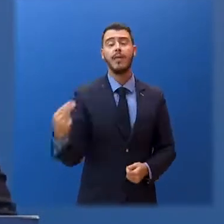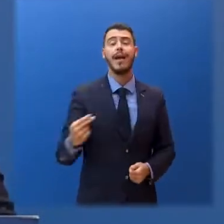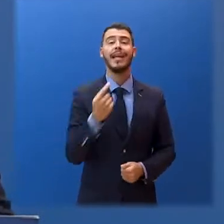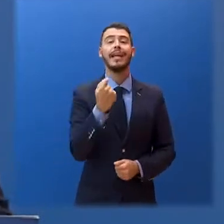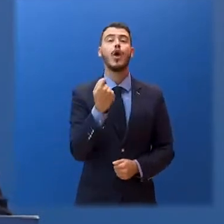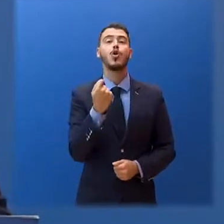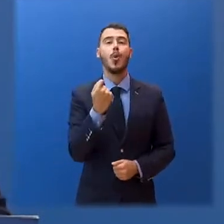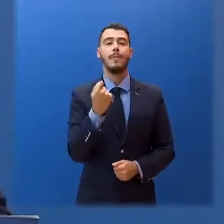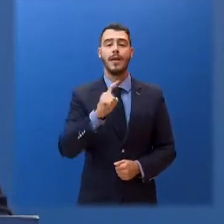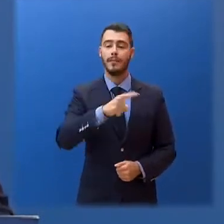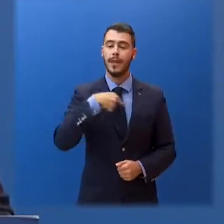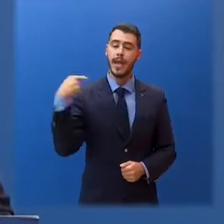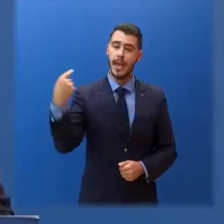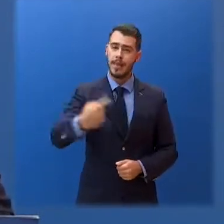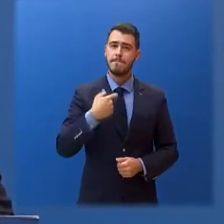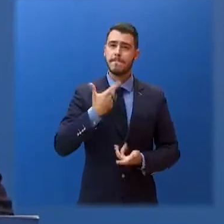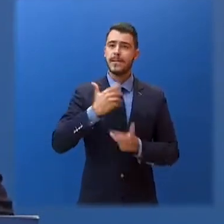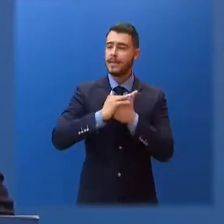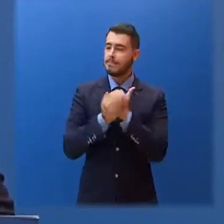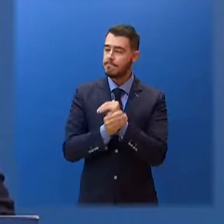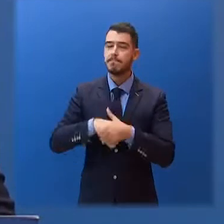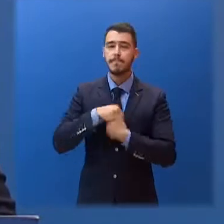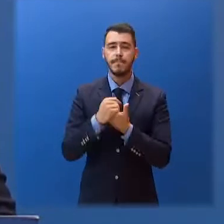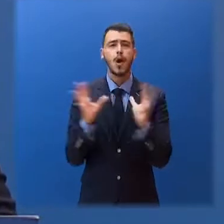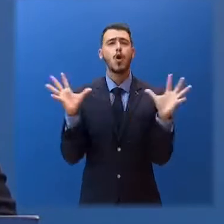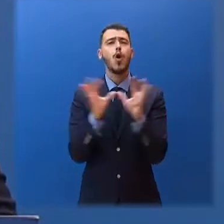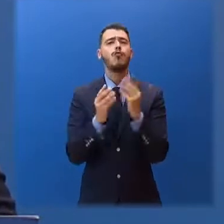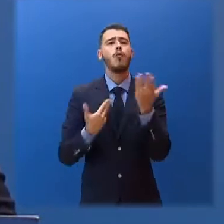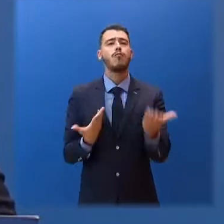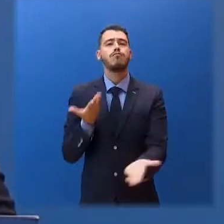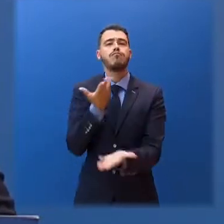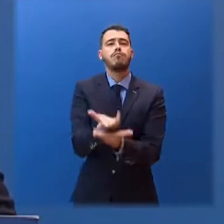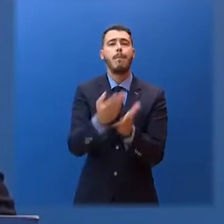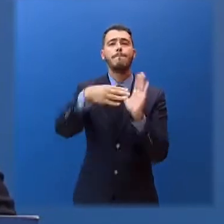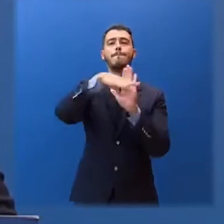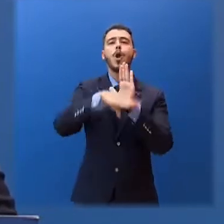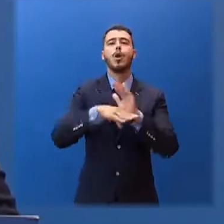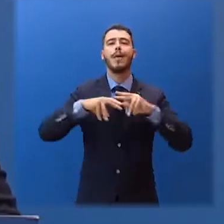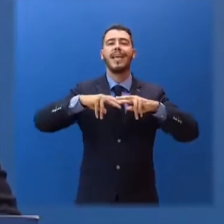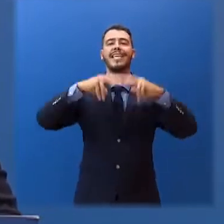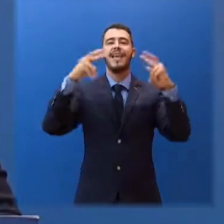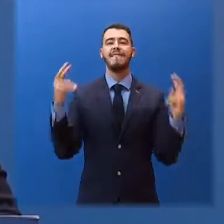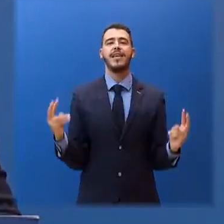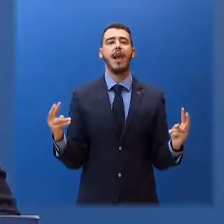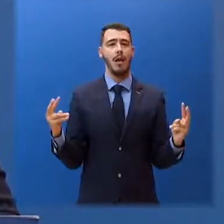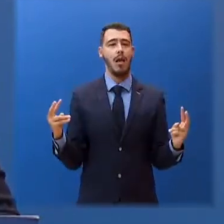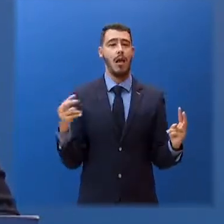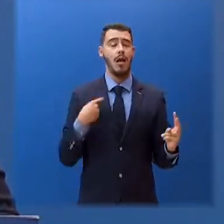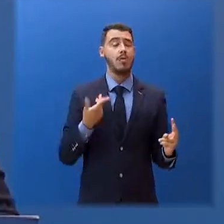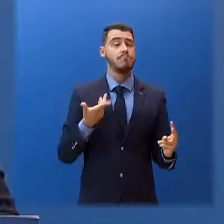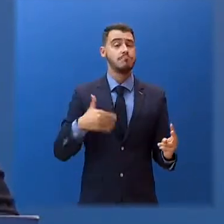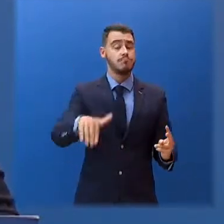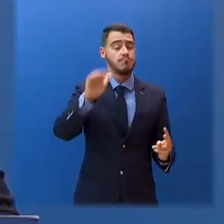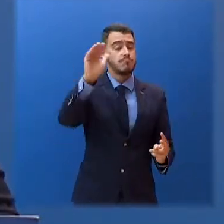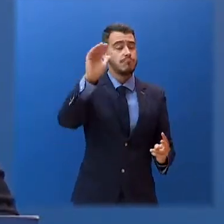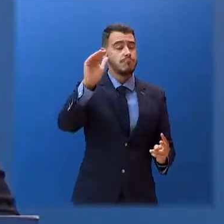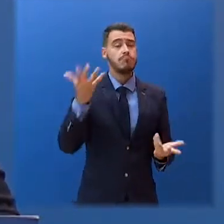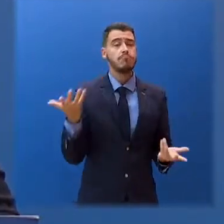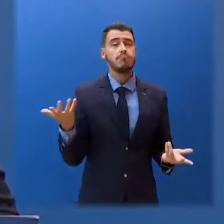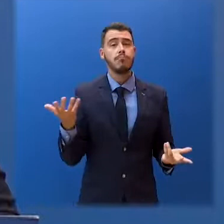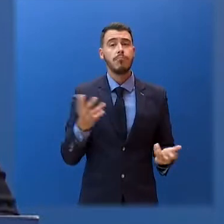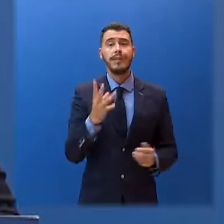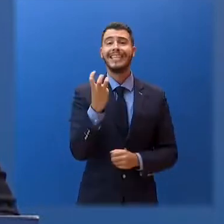έντονο ενδιαφέρον για το πρόγραμμα Γέφυρα, είναι πολλές οι αιτήσεις. Πραγματικά είναι ένα πετυχημένο πρόγραμμα. Θέλω να μου πείτε αν υπάρχει σκέψη να παραταθεί πέρα της